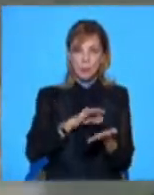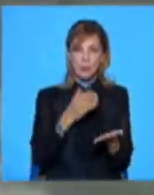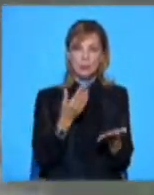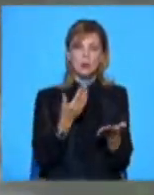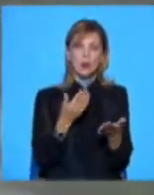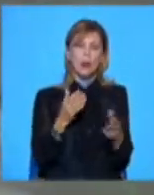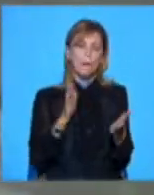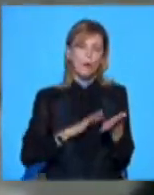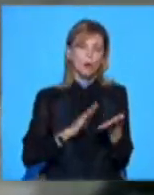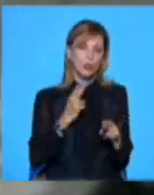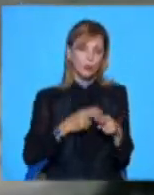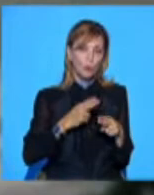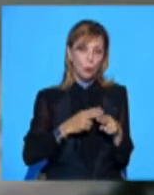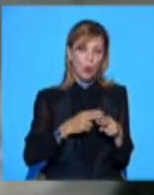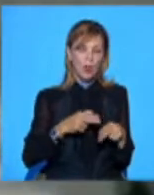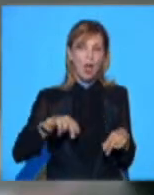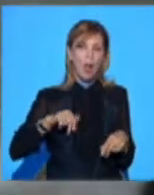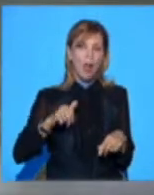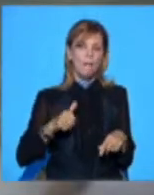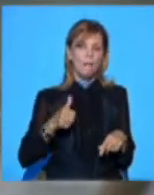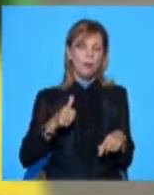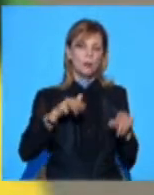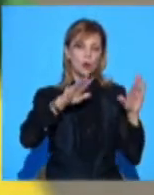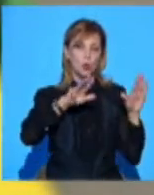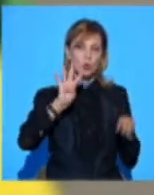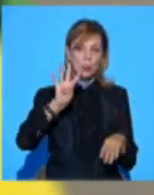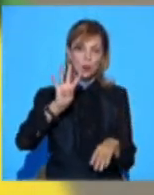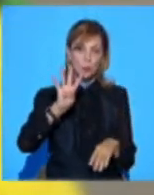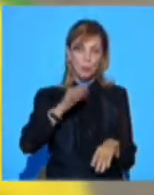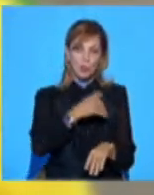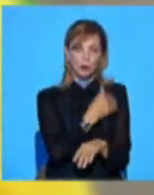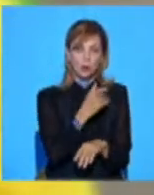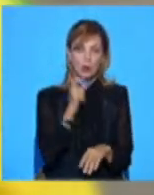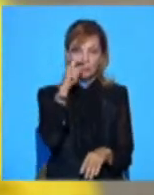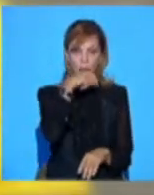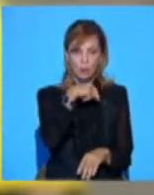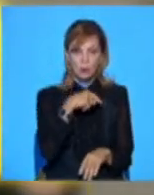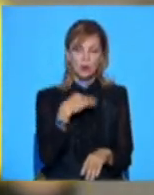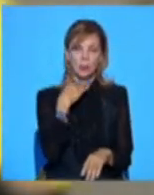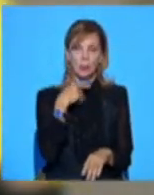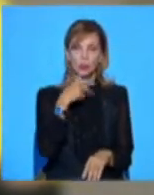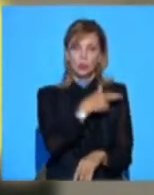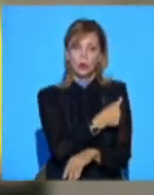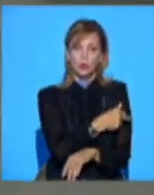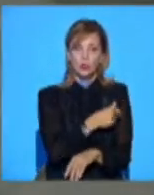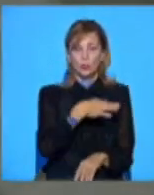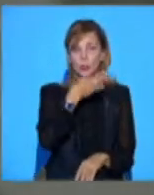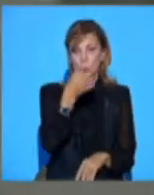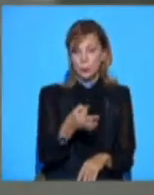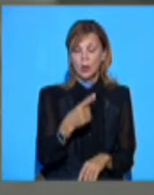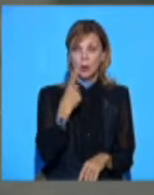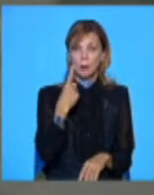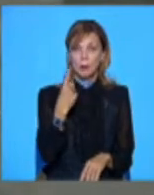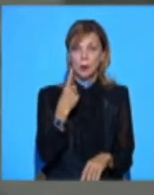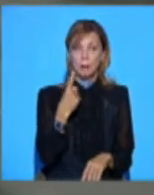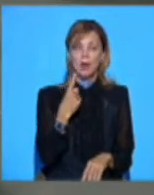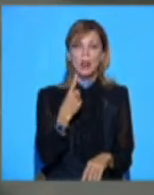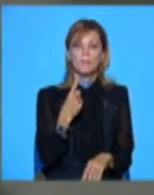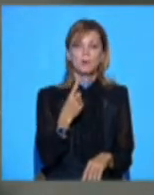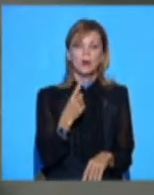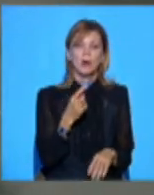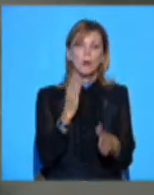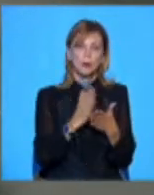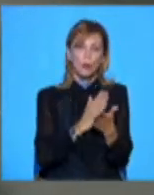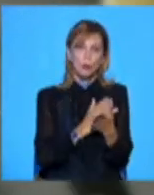alterării stării de sănătate a fost de 94, doar de la învățământul primar. Conducerea liceului recunoaște că primele cazuri de